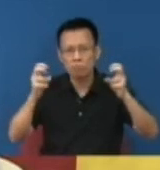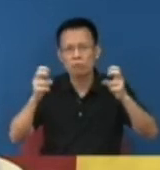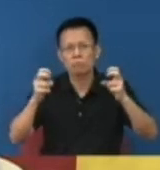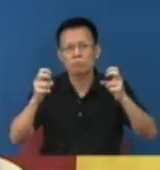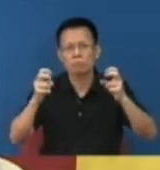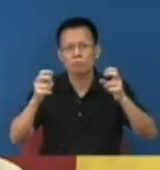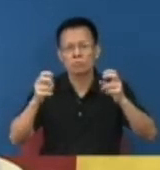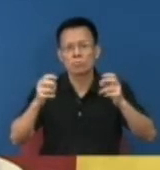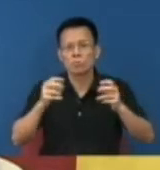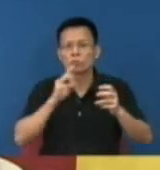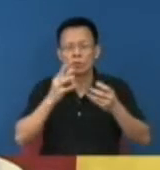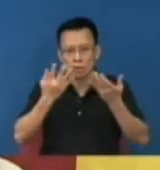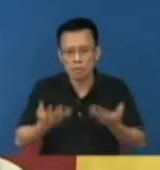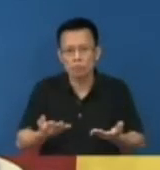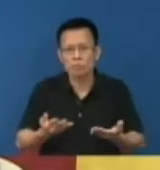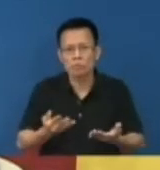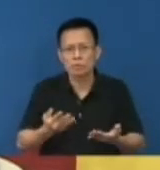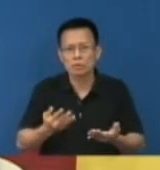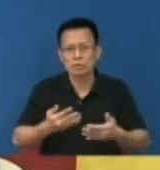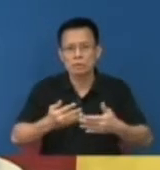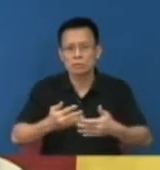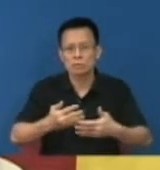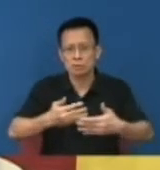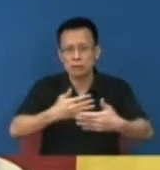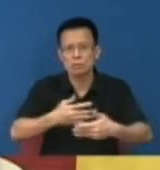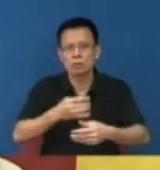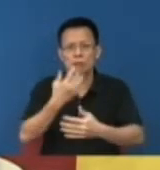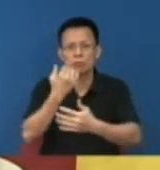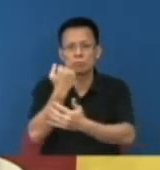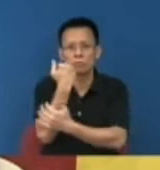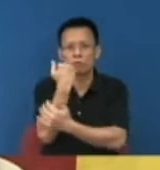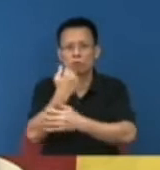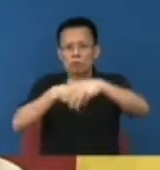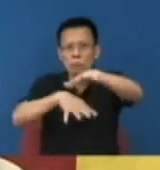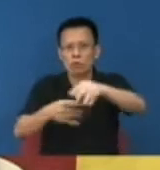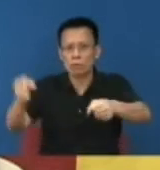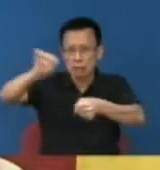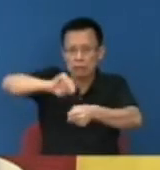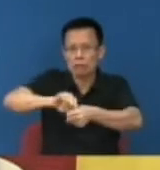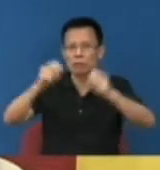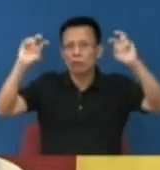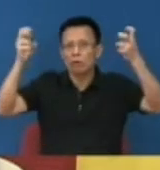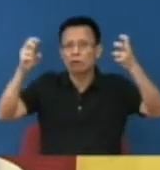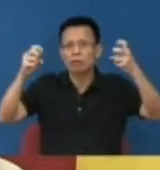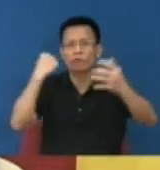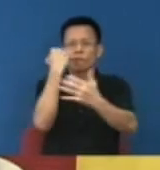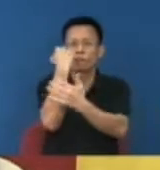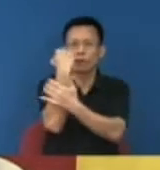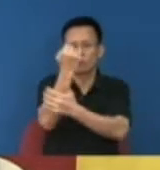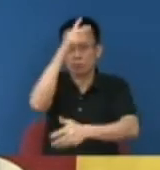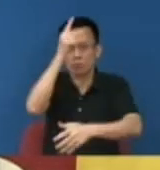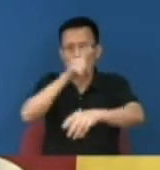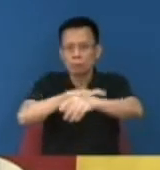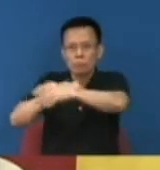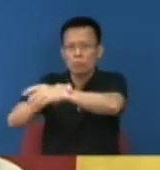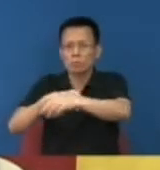今日較早時候嘅遊行，點解會又加咗一個反對政治檢控嘅訴求咧？就係因為9月